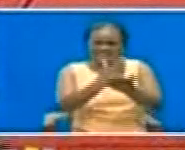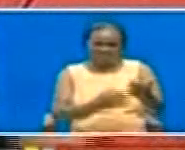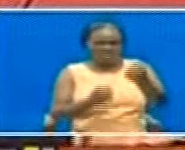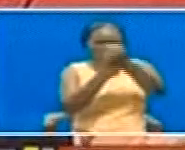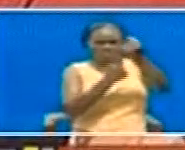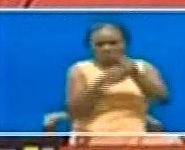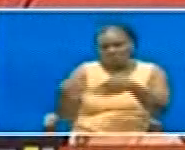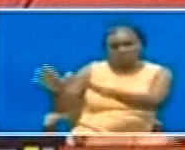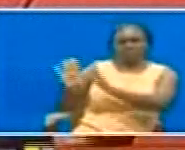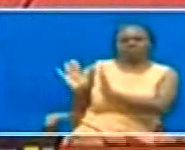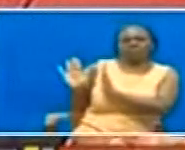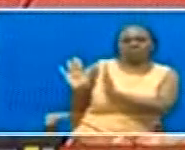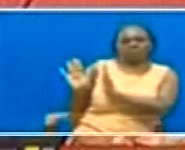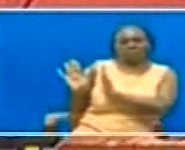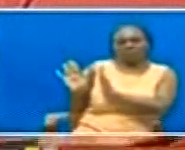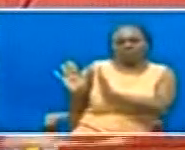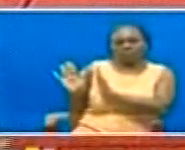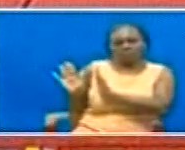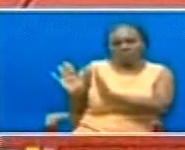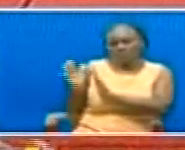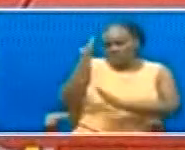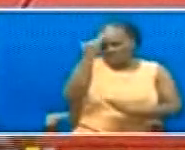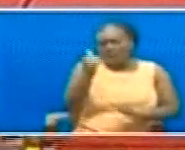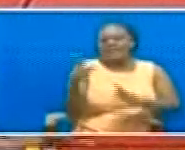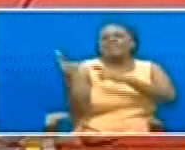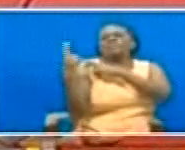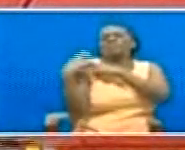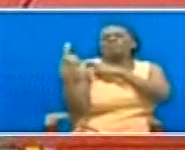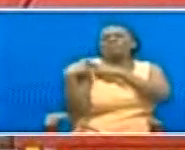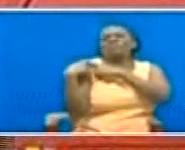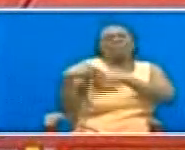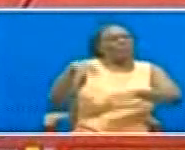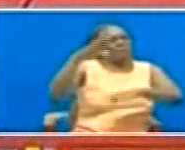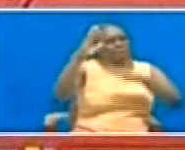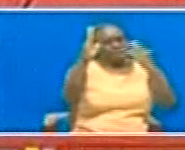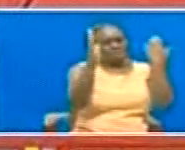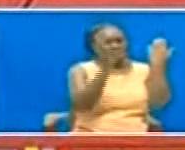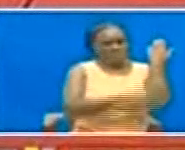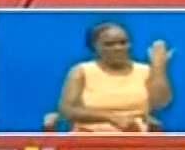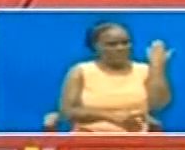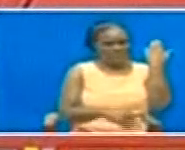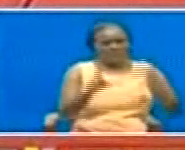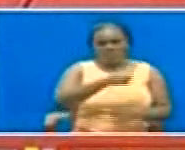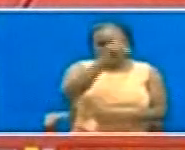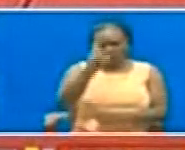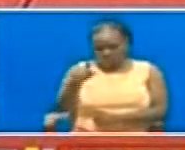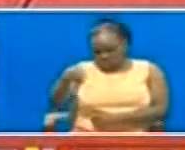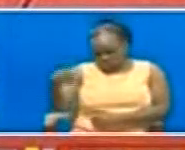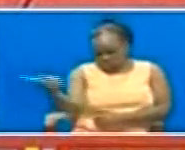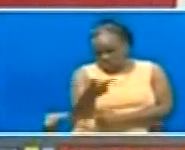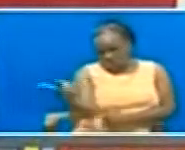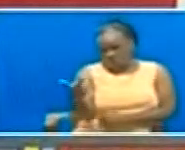wafadhili wamejiondoa katika michezo hiyo. Pengine kwa sababu ya usimamizi ule kidogo ni duni. Je, kuwepo kwenu